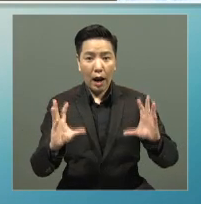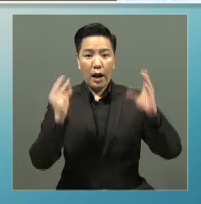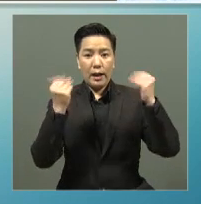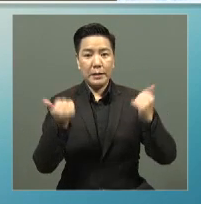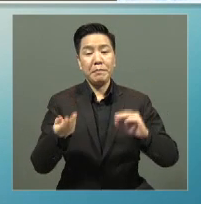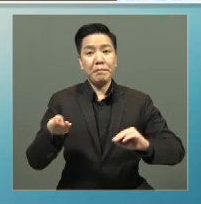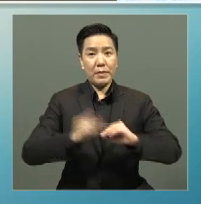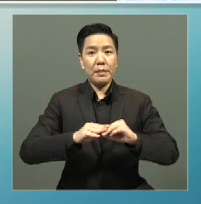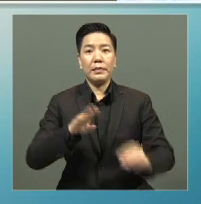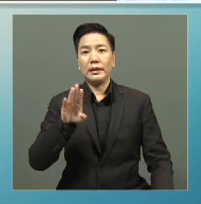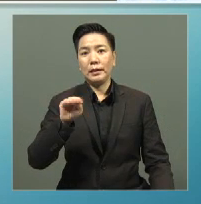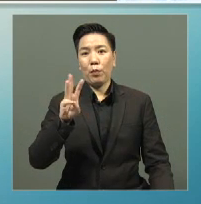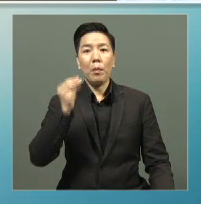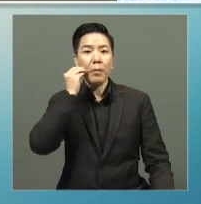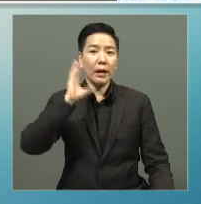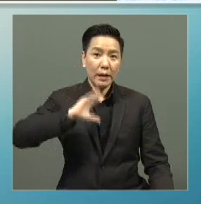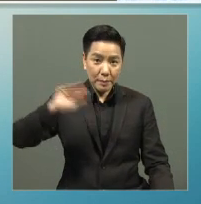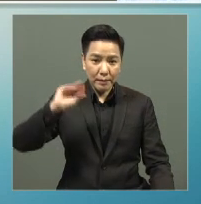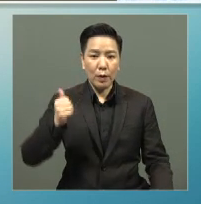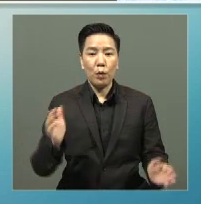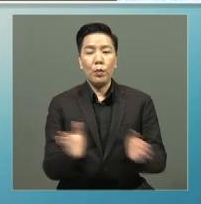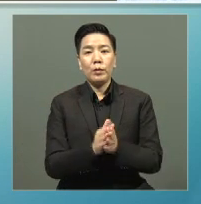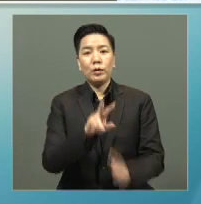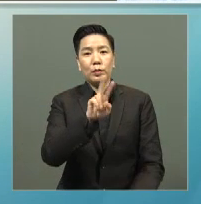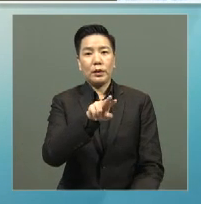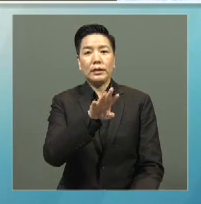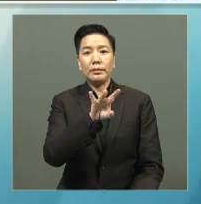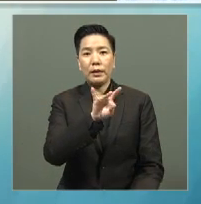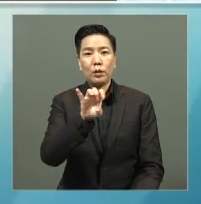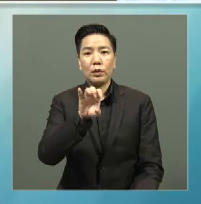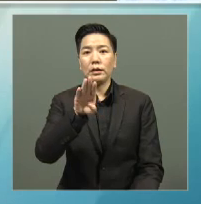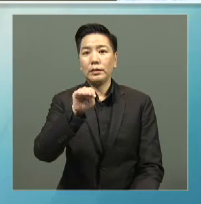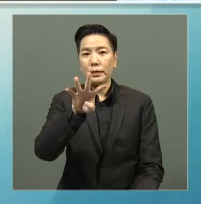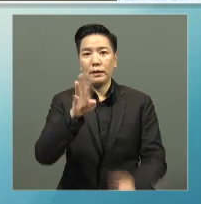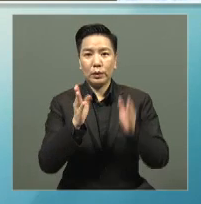รายผู้ป่วยหายแล้วนะครับเพิ่มขึ้น 46รายเป็น2844